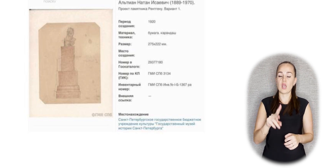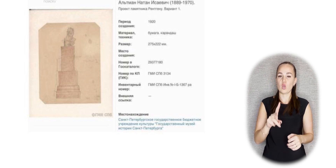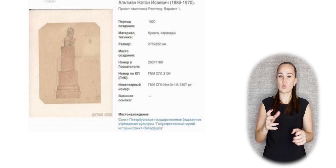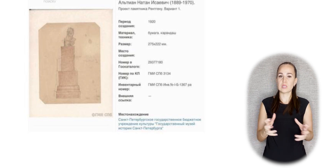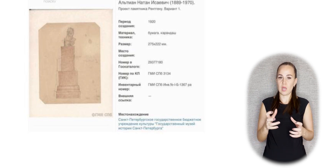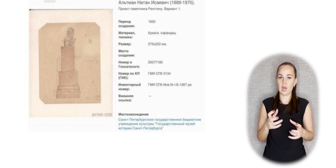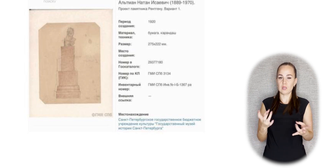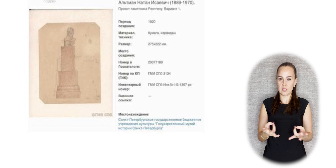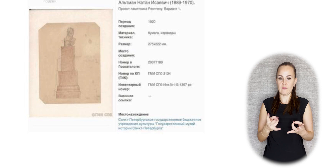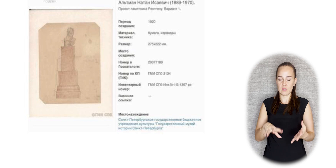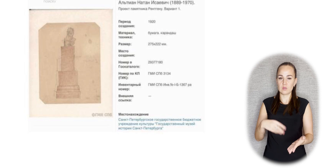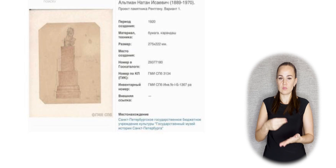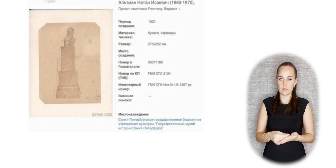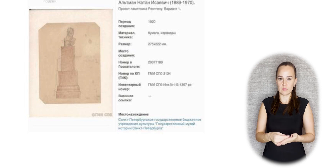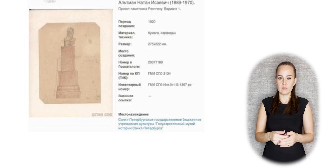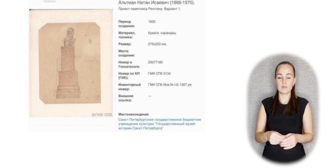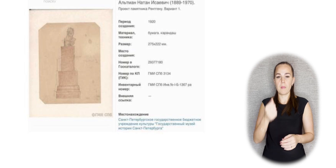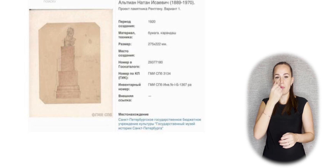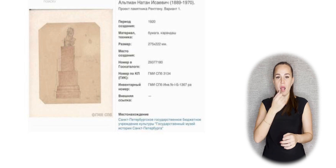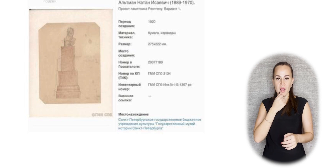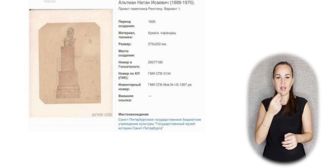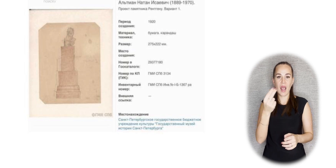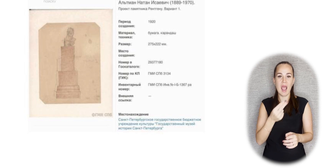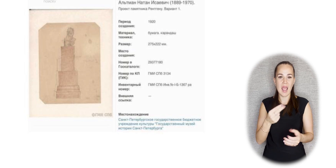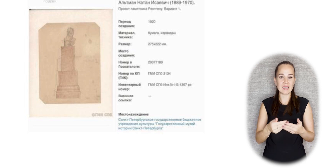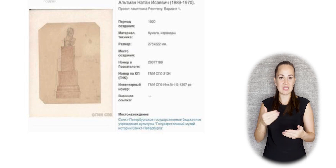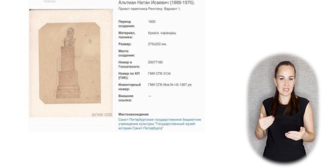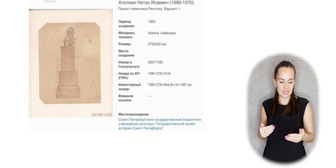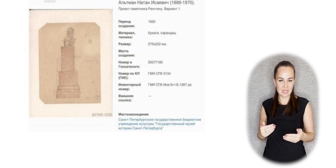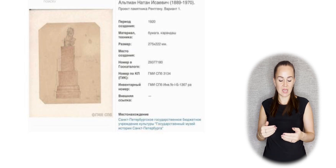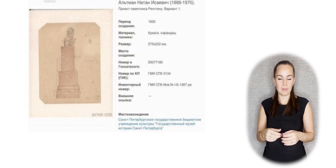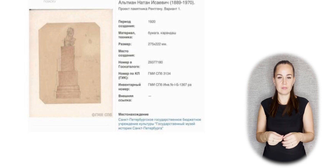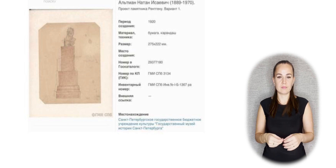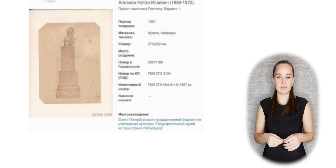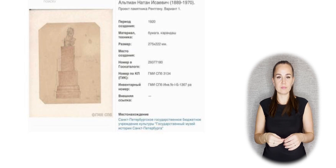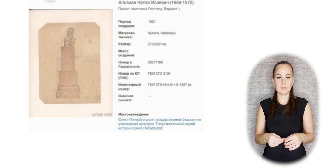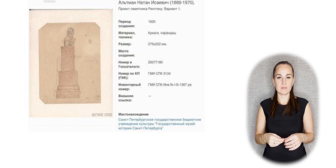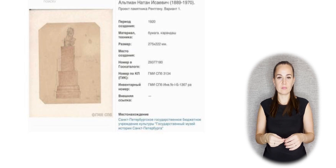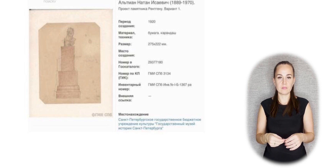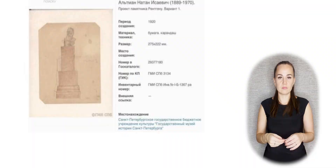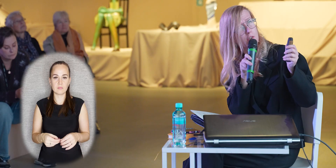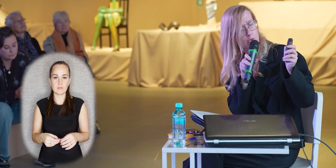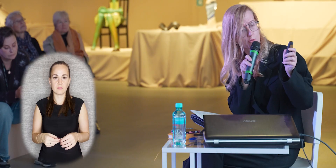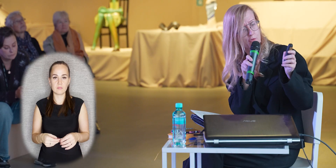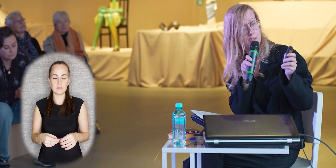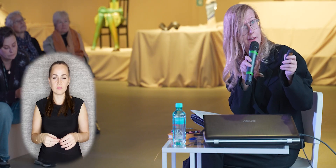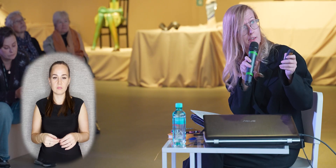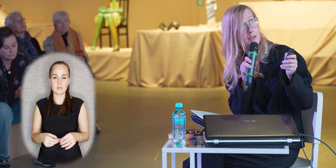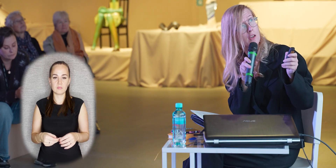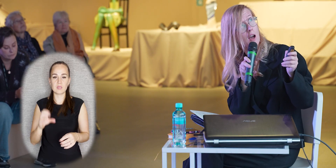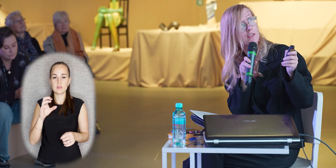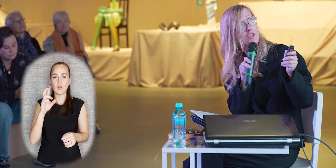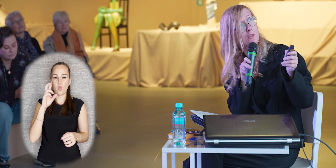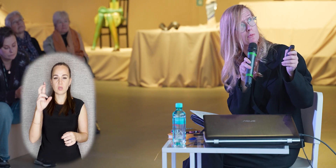потому что сохранились вот такие эскизы графические. Тут с госкаталога я просто привожу все